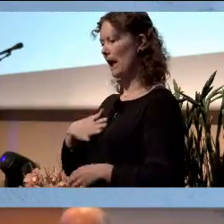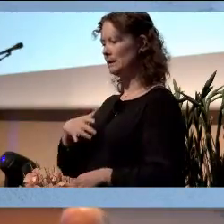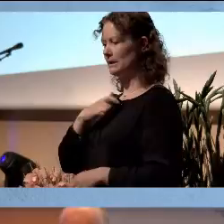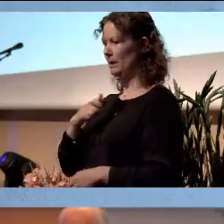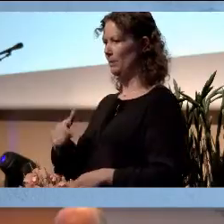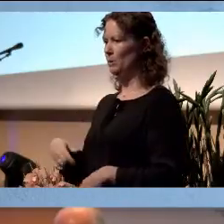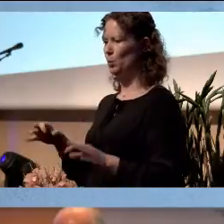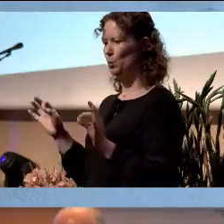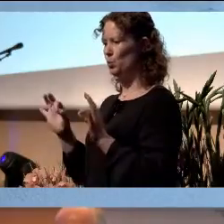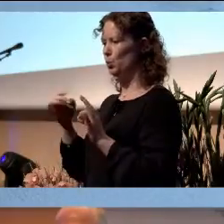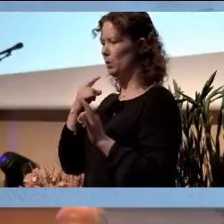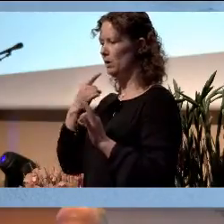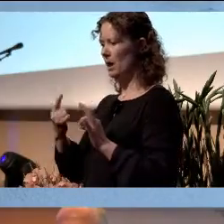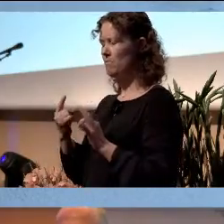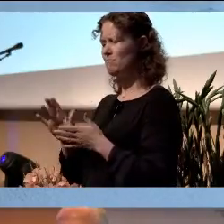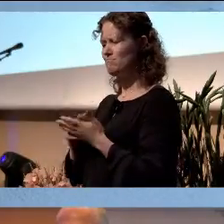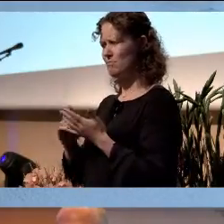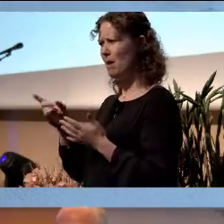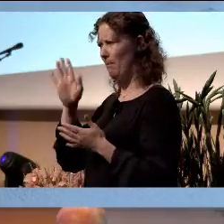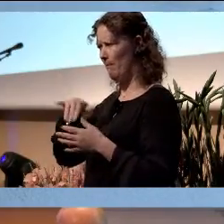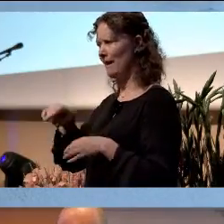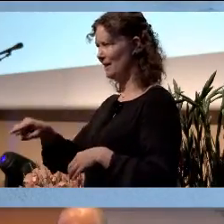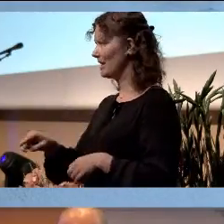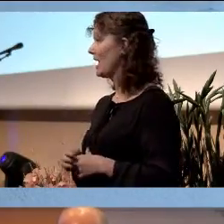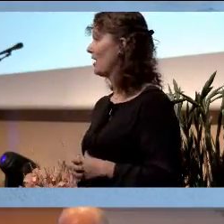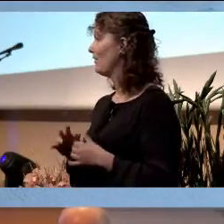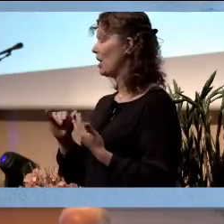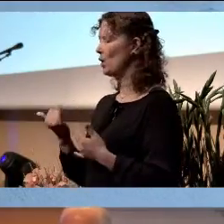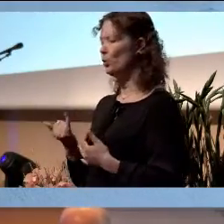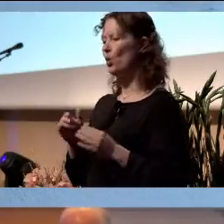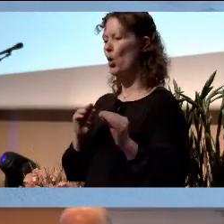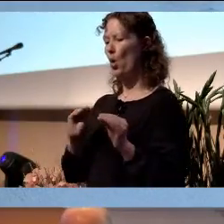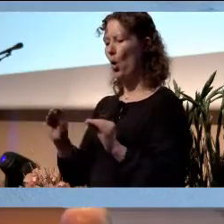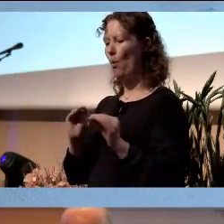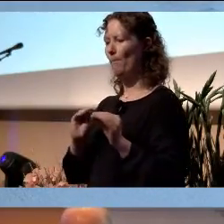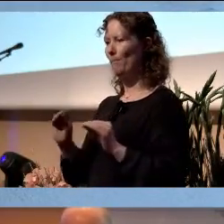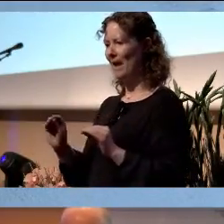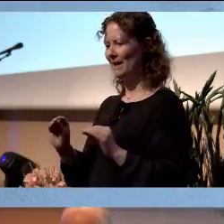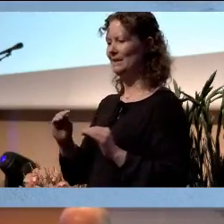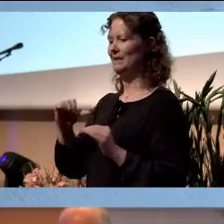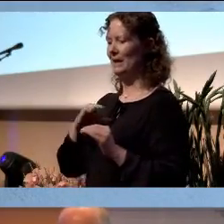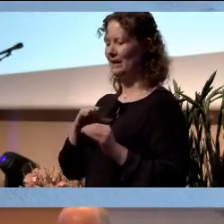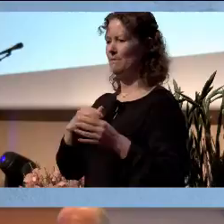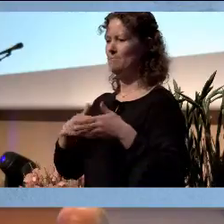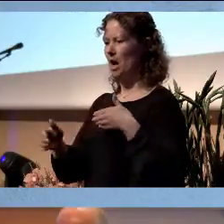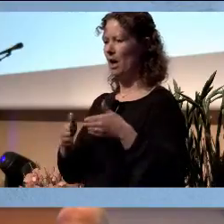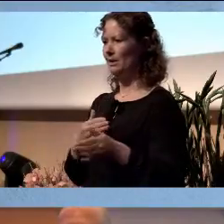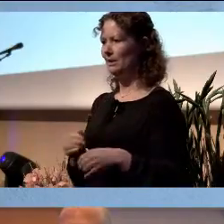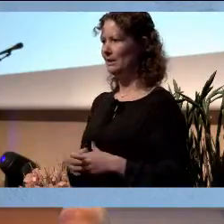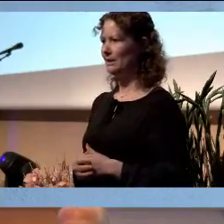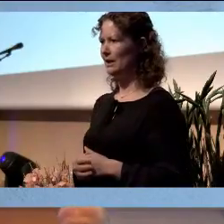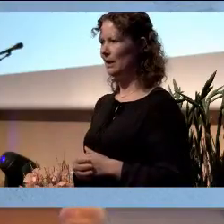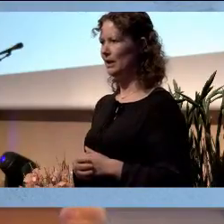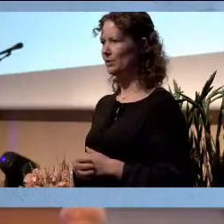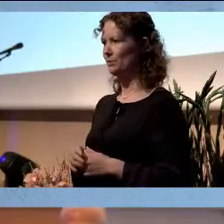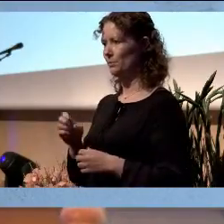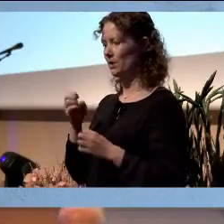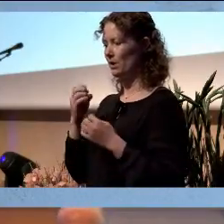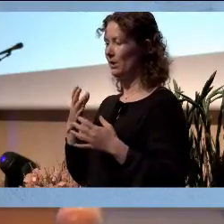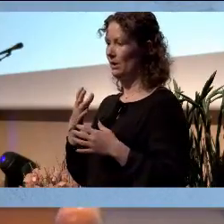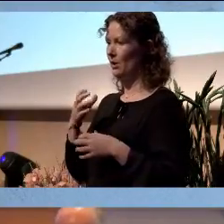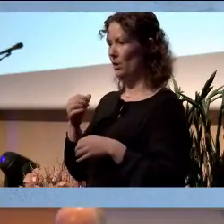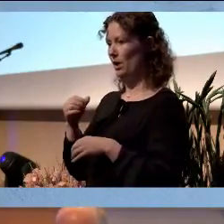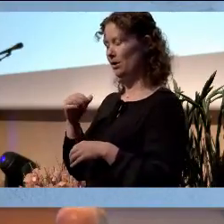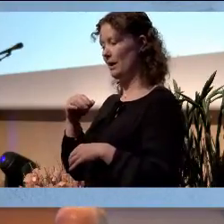ikke har nevnt, men som han sikkert mener, det opplæring i egenbehandling. I Norge så har vi greid å lage læring- og